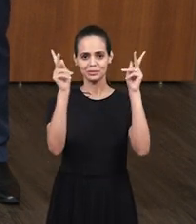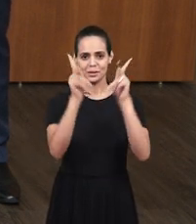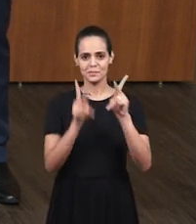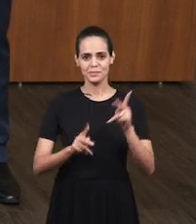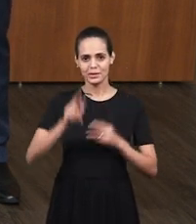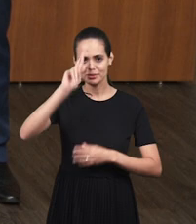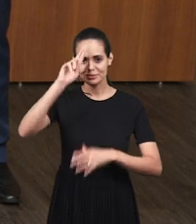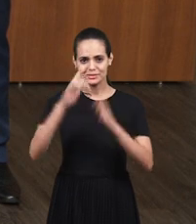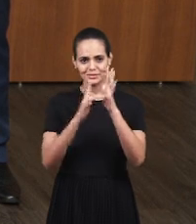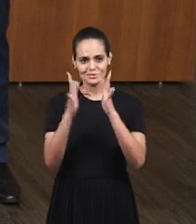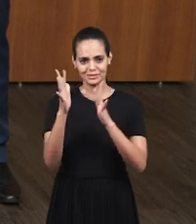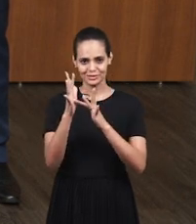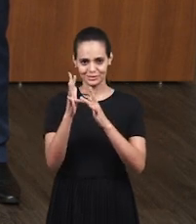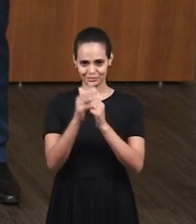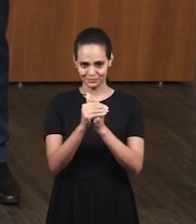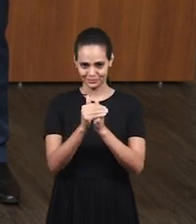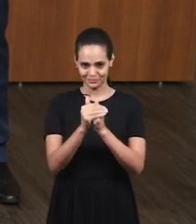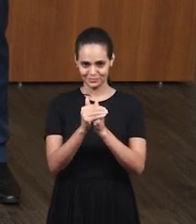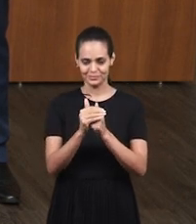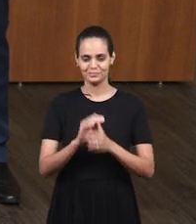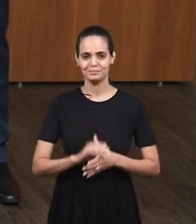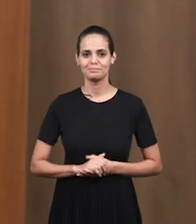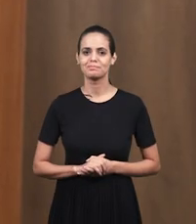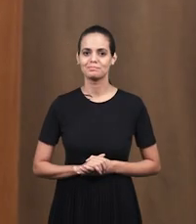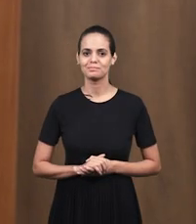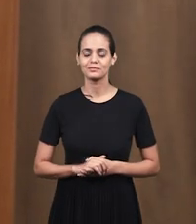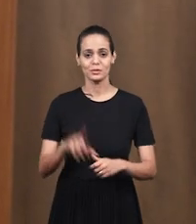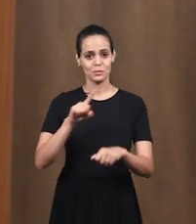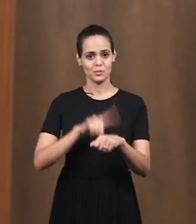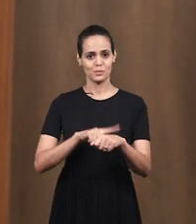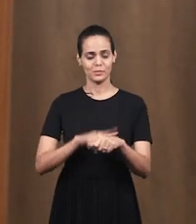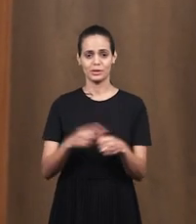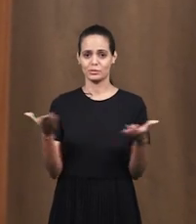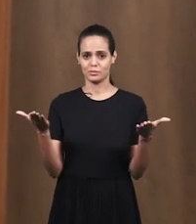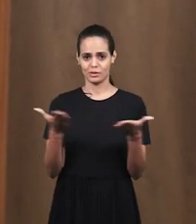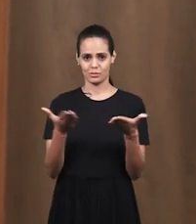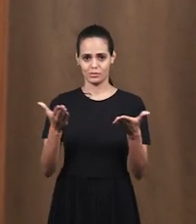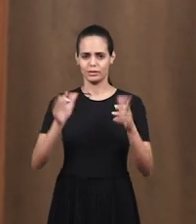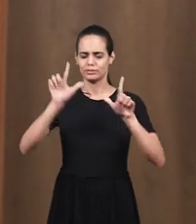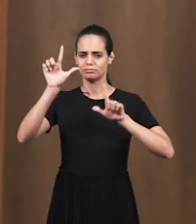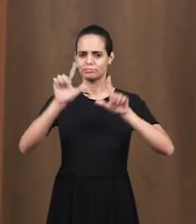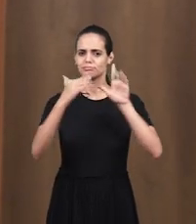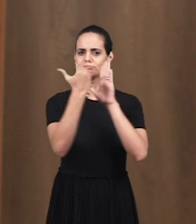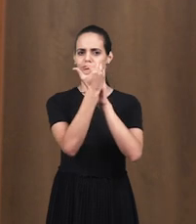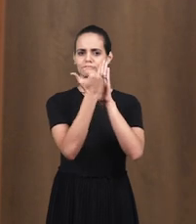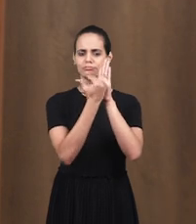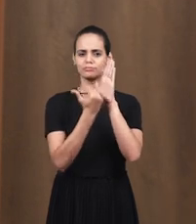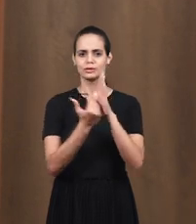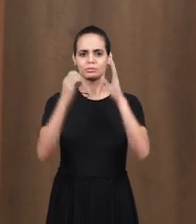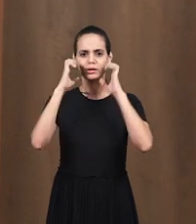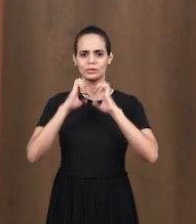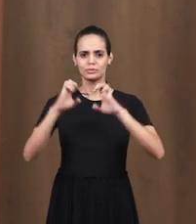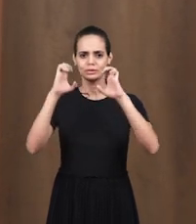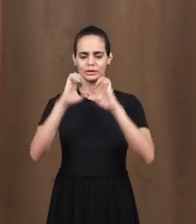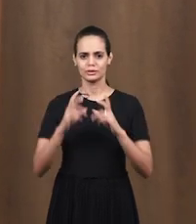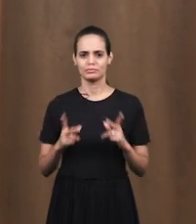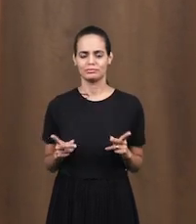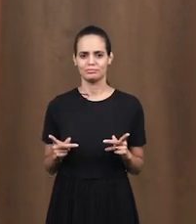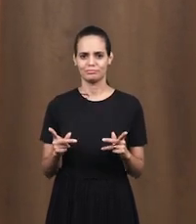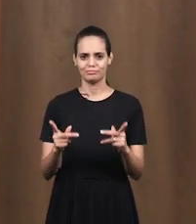вам мир Божий, мир Божий. В это время программа,